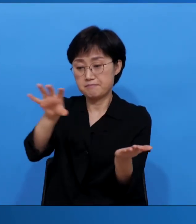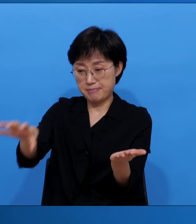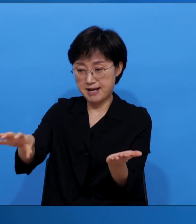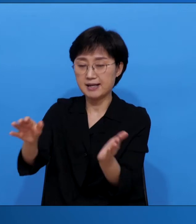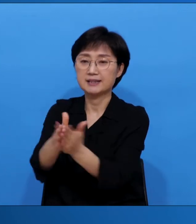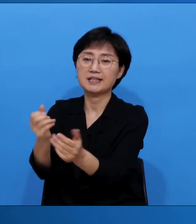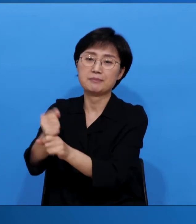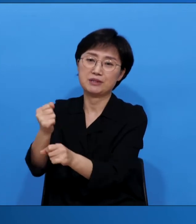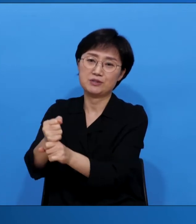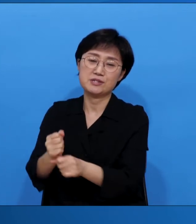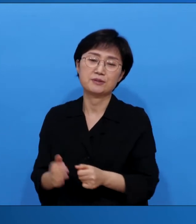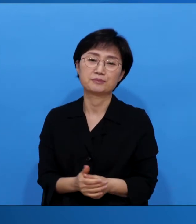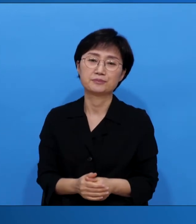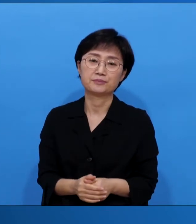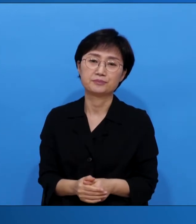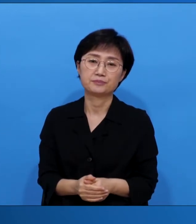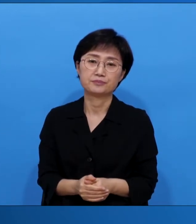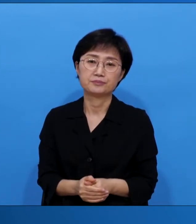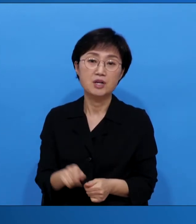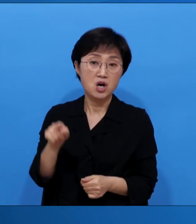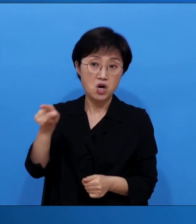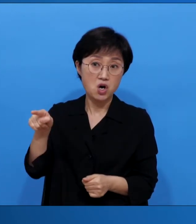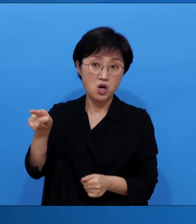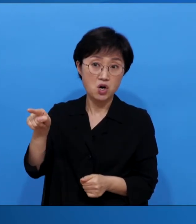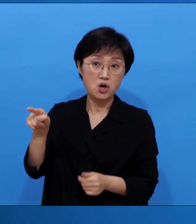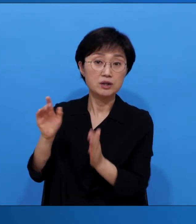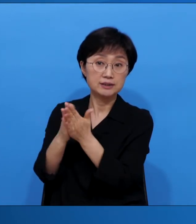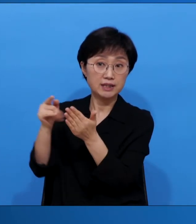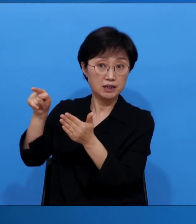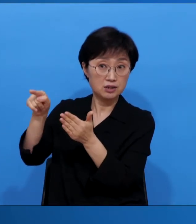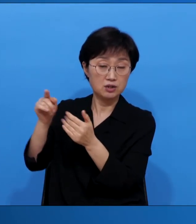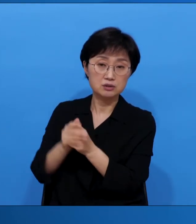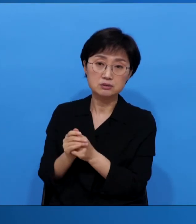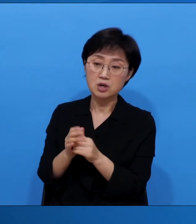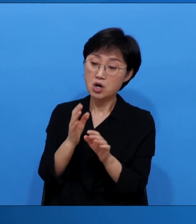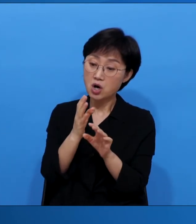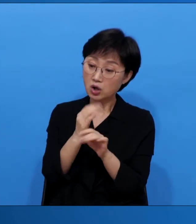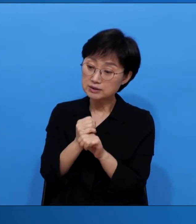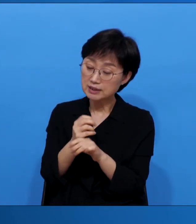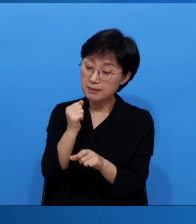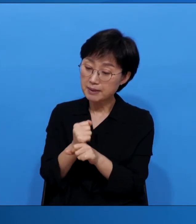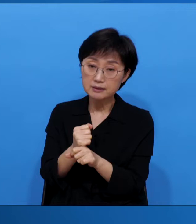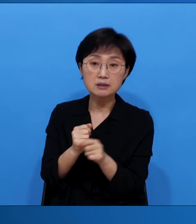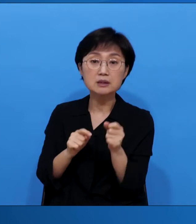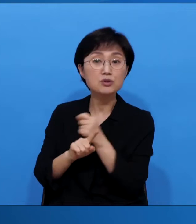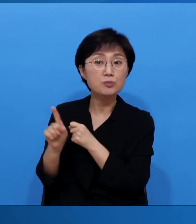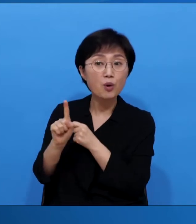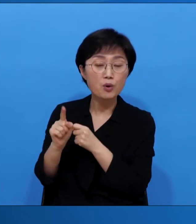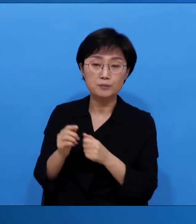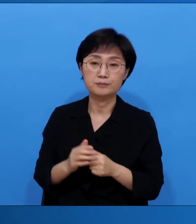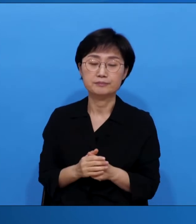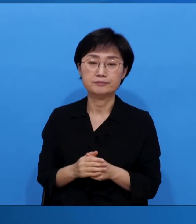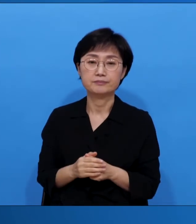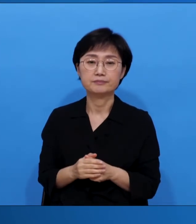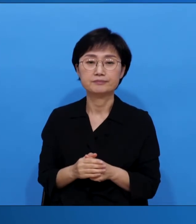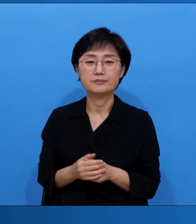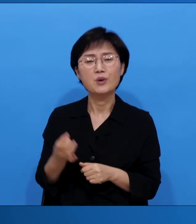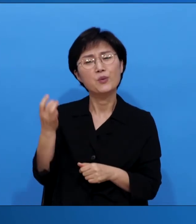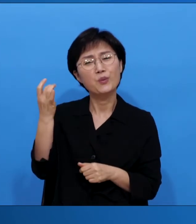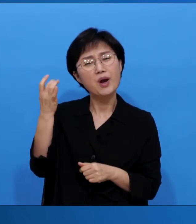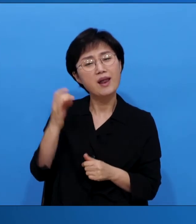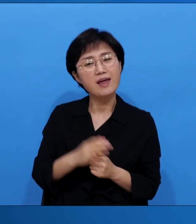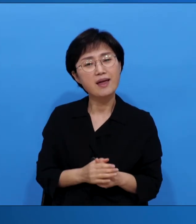전도훈련 교재입니다. 평신도가 읽을 전도훈련 교재가 언제 무엇 때문에 만들어졌을까요? 본래